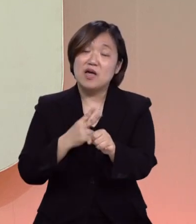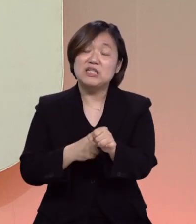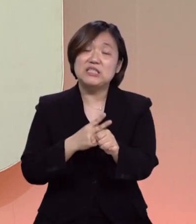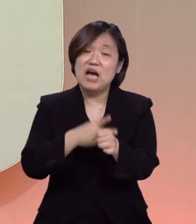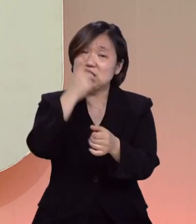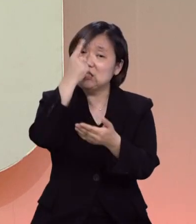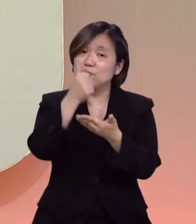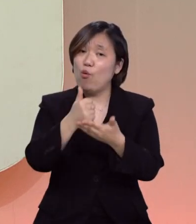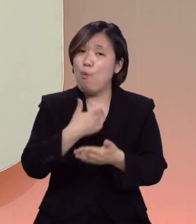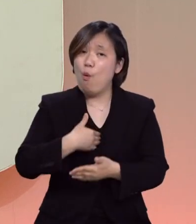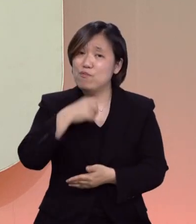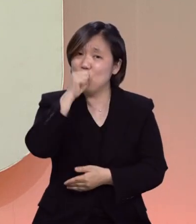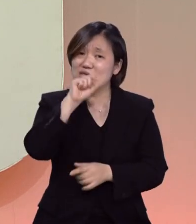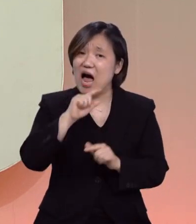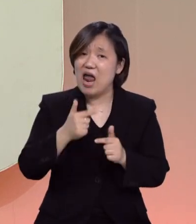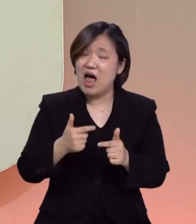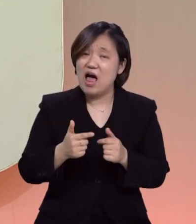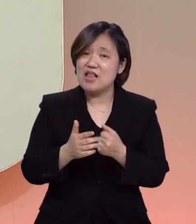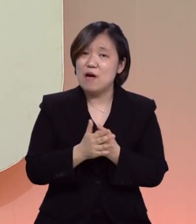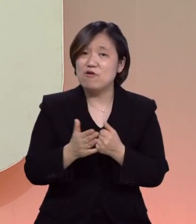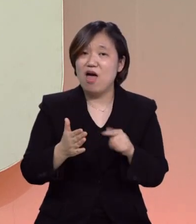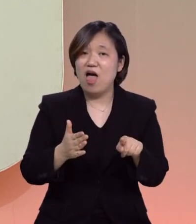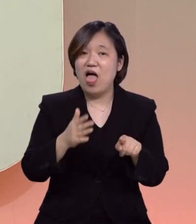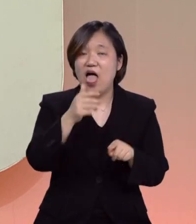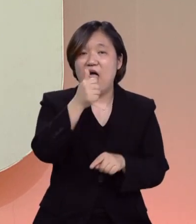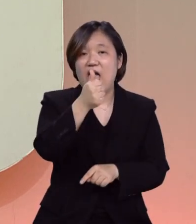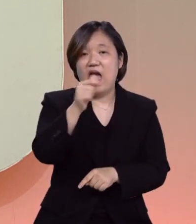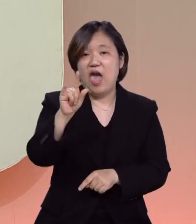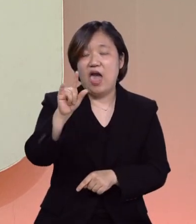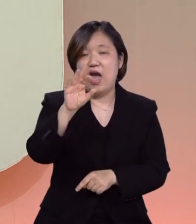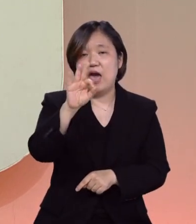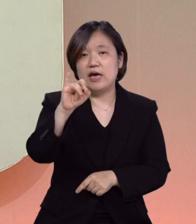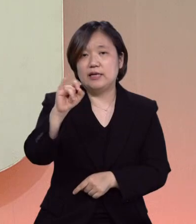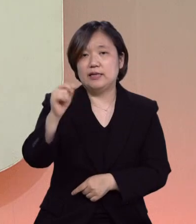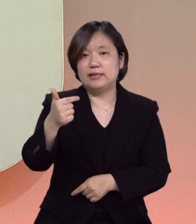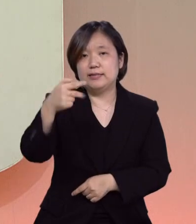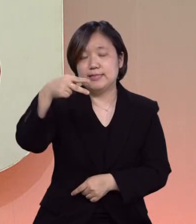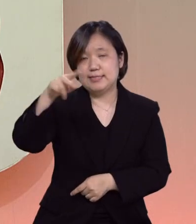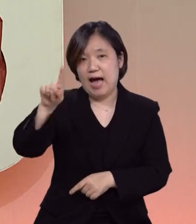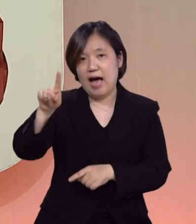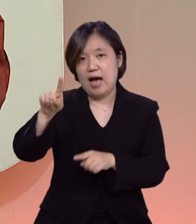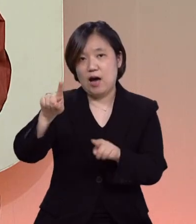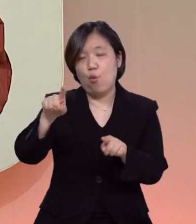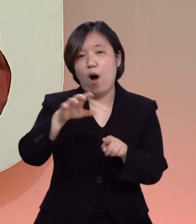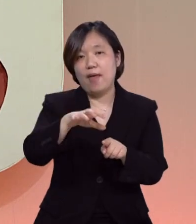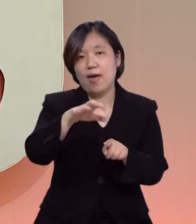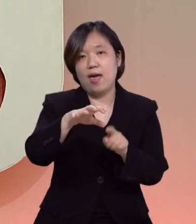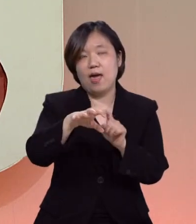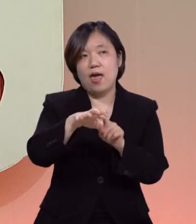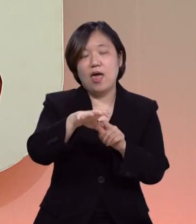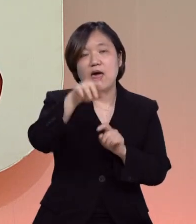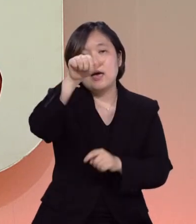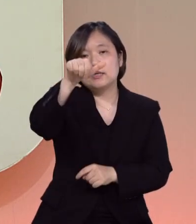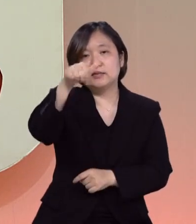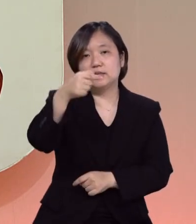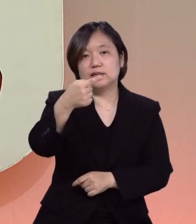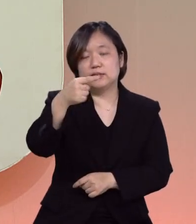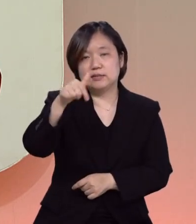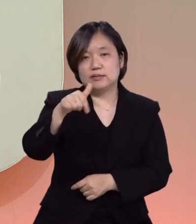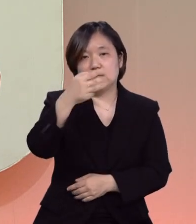좋으셔 가지고 그 당시 합천 해인사 해인사 극락전이란 곳이 있어요 극락전 예전에는